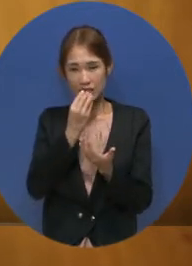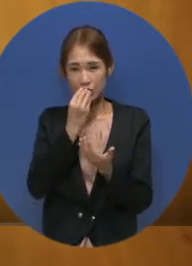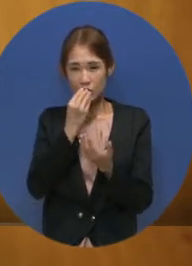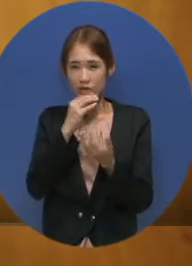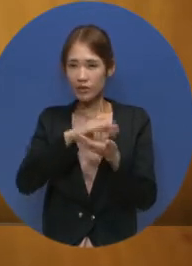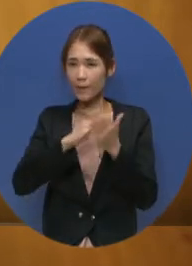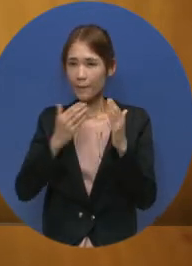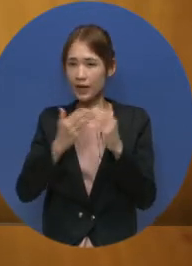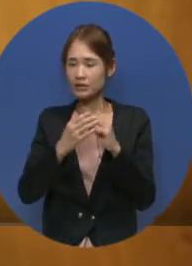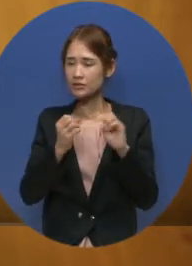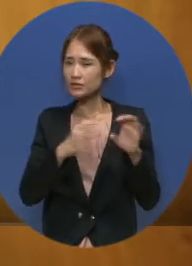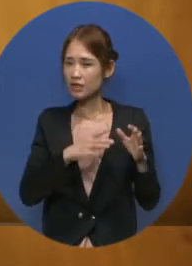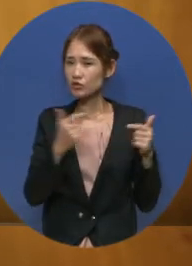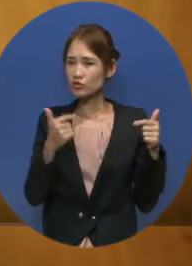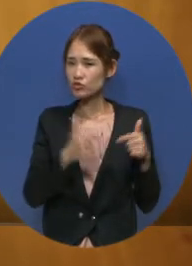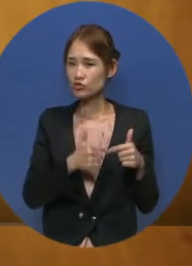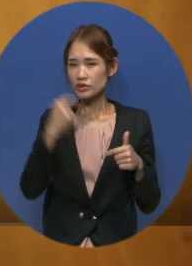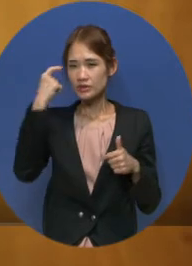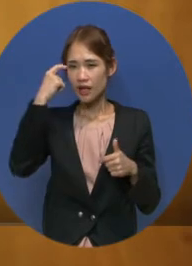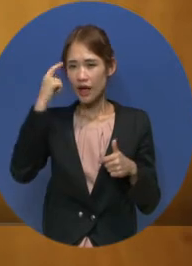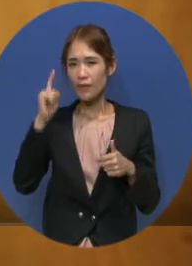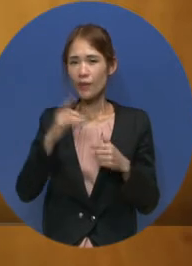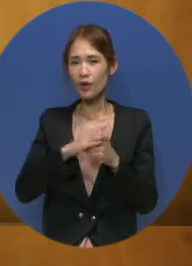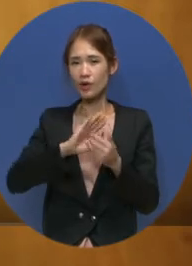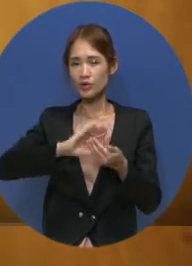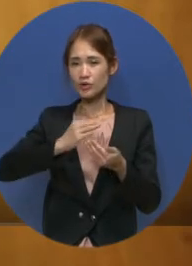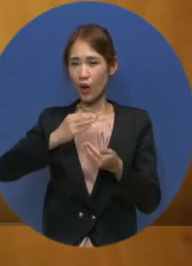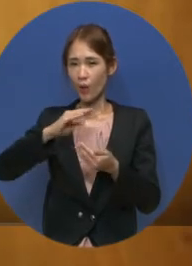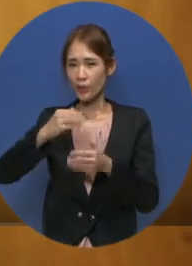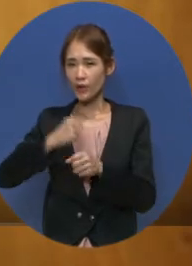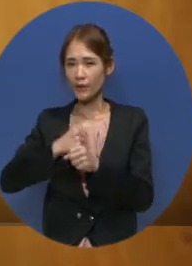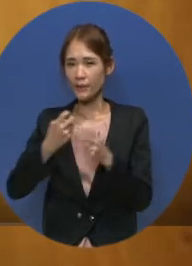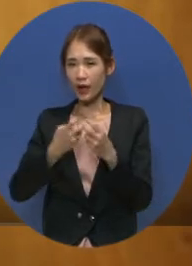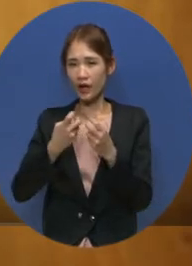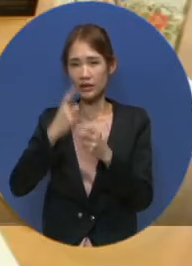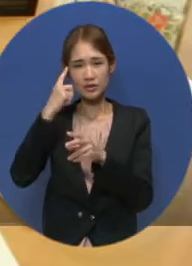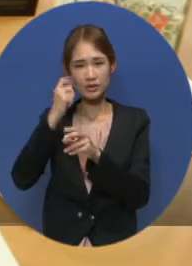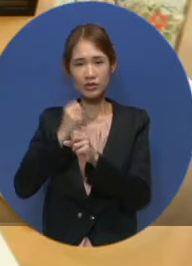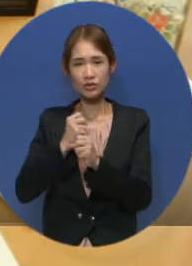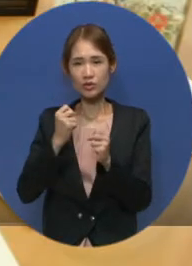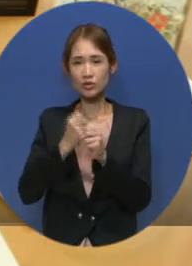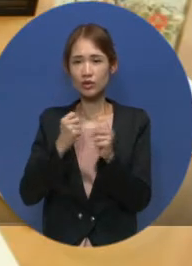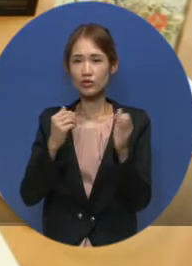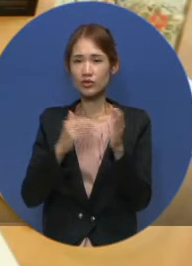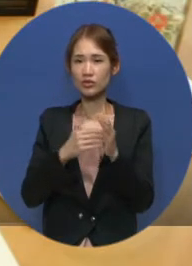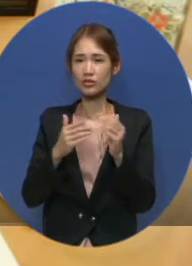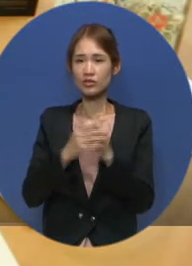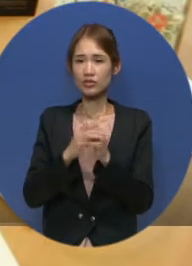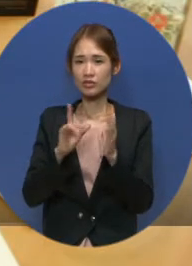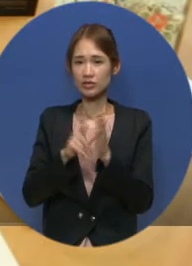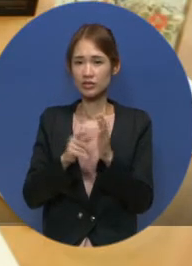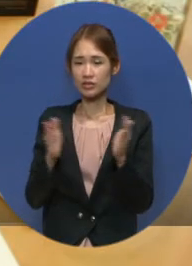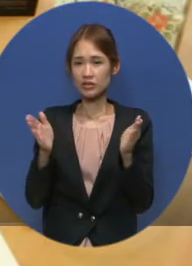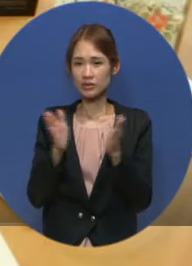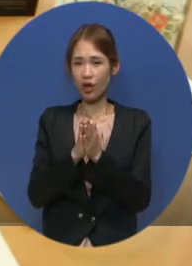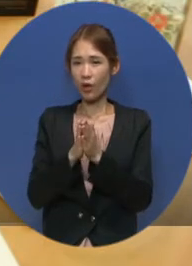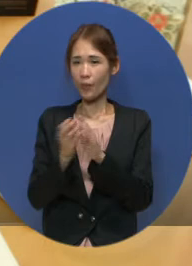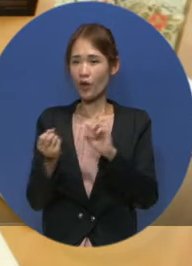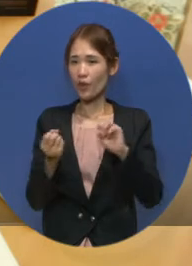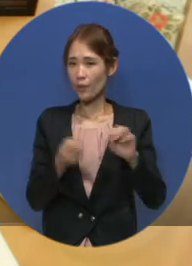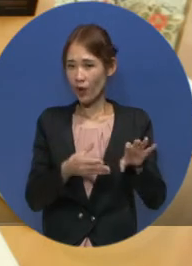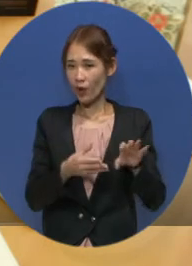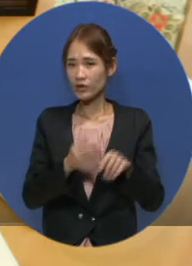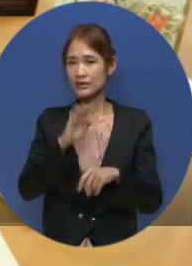쓰레기를 줄일 수 있을까 생각했을 때 이렇게 접지 방식을 생각을 하고 연구를 했고요. 그때 사실은 이제 이렇게 접어서 버리는